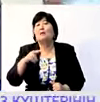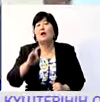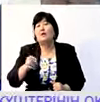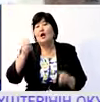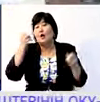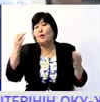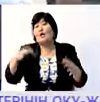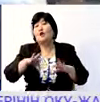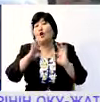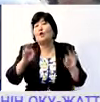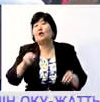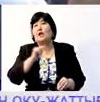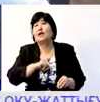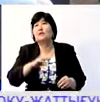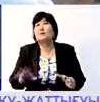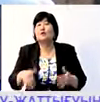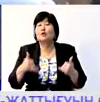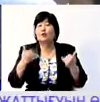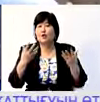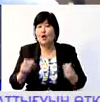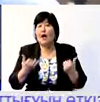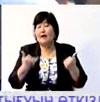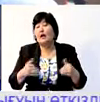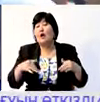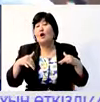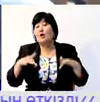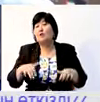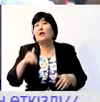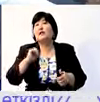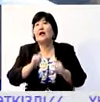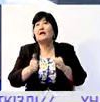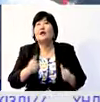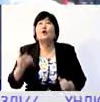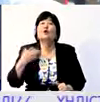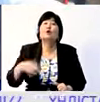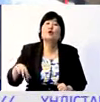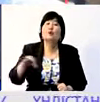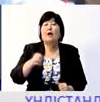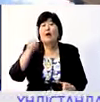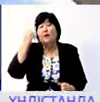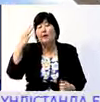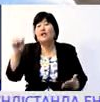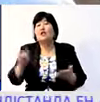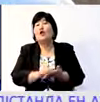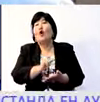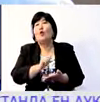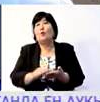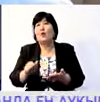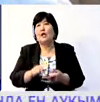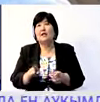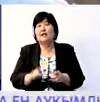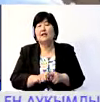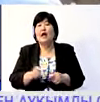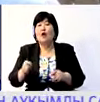және өнер қызметкерлері күніне арналған. Ұйымдастырушылар жарыстың Қызылорда облысының мәдениет, мұрағаттар және